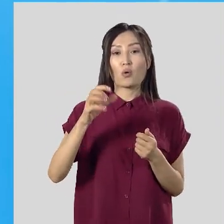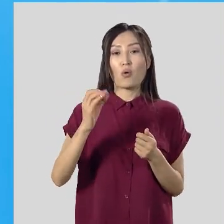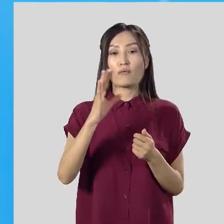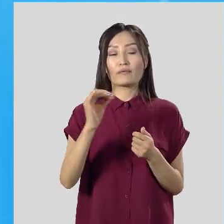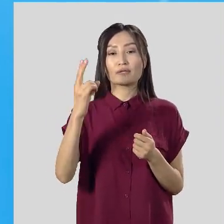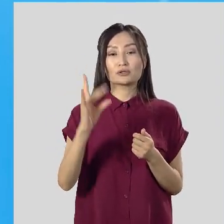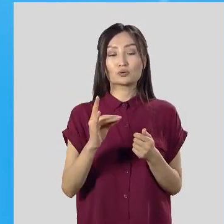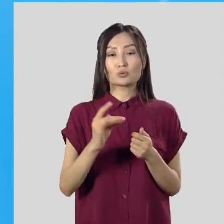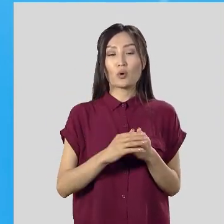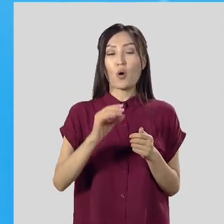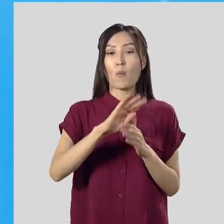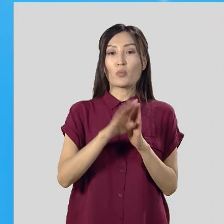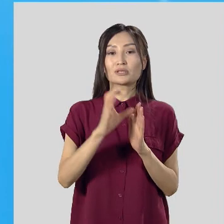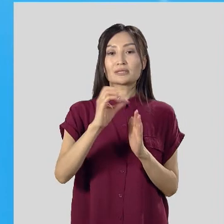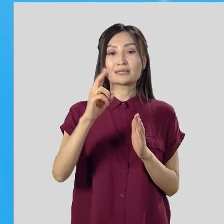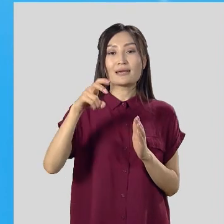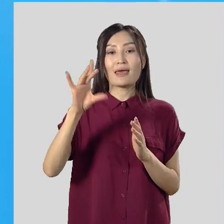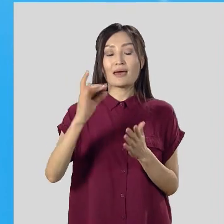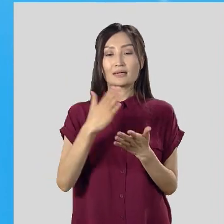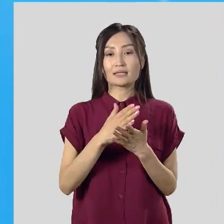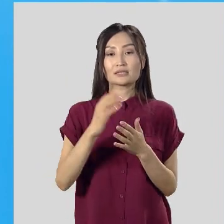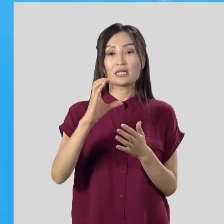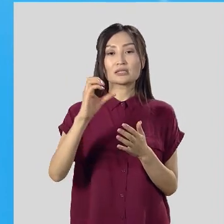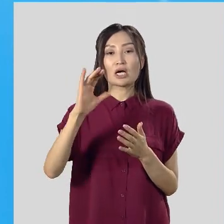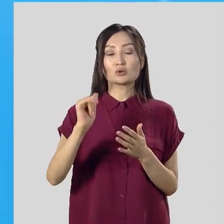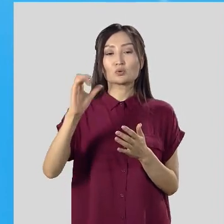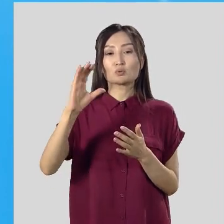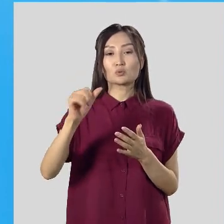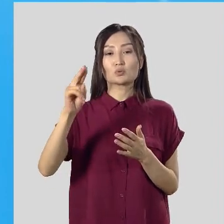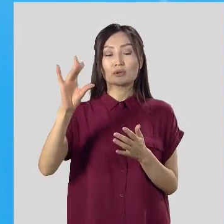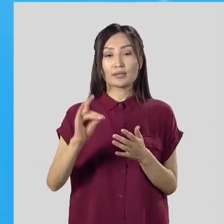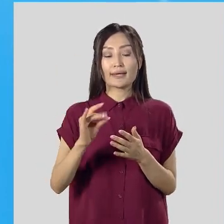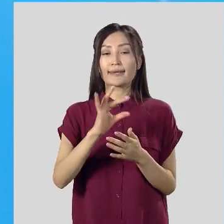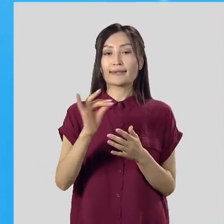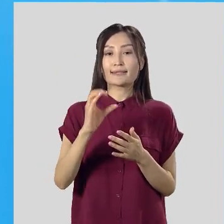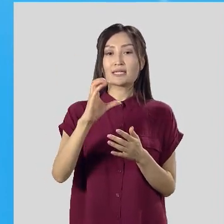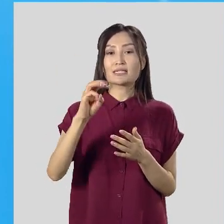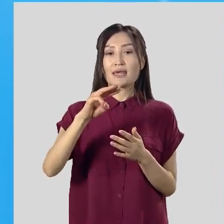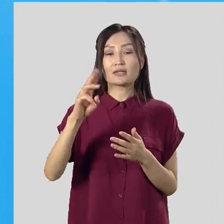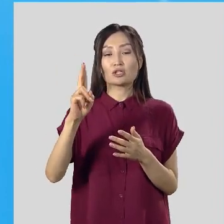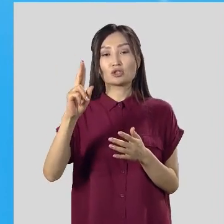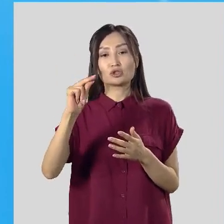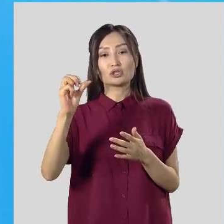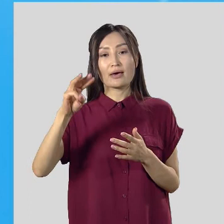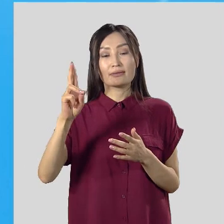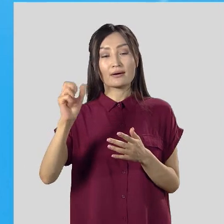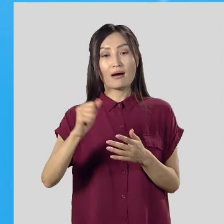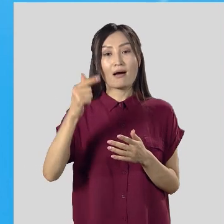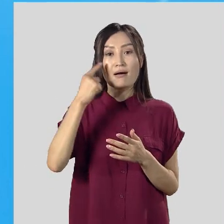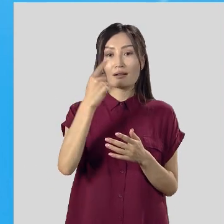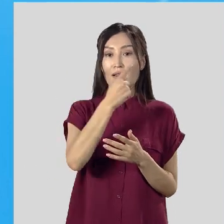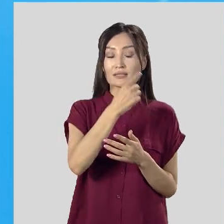Под склерой расположены сосудистая оболочка и сетчатка глаза.